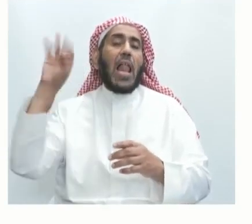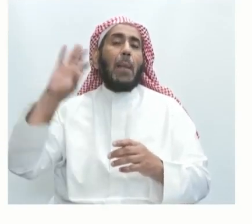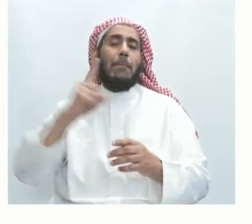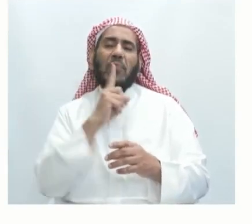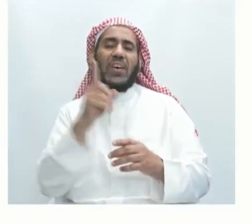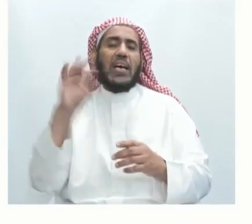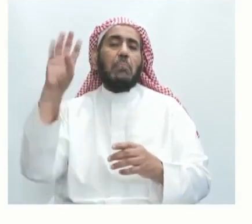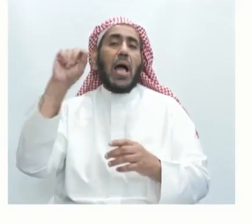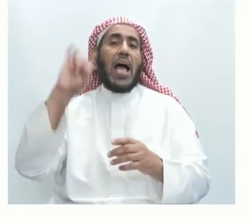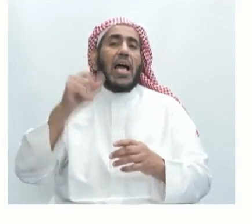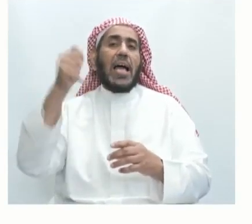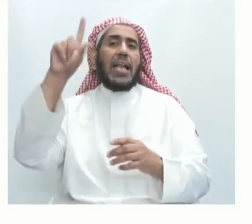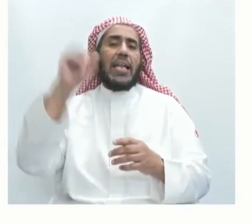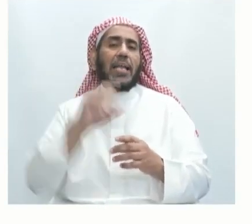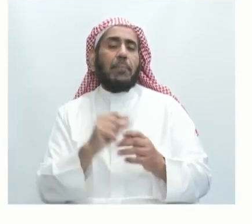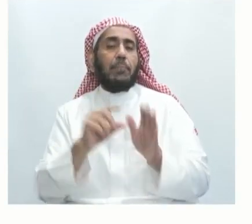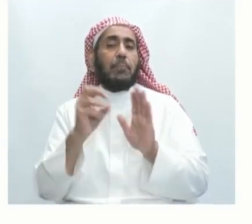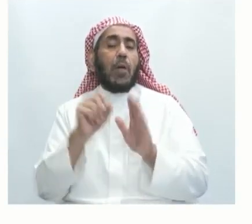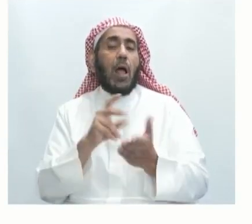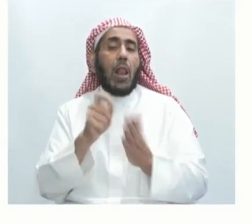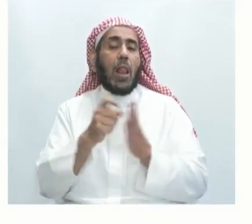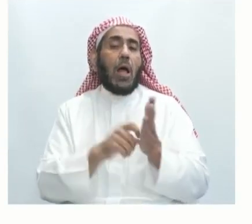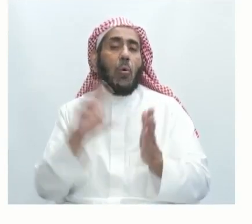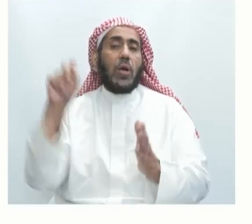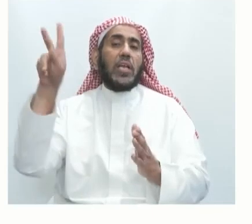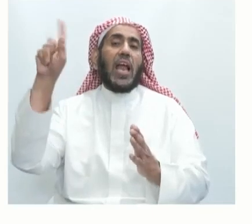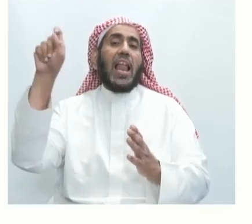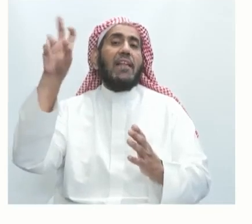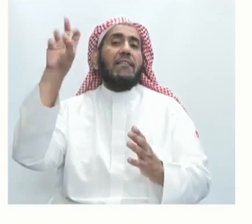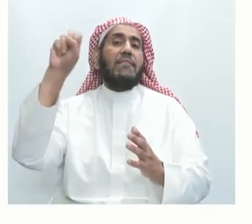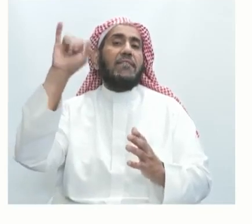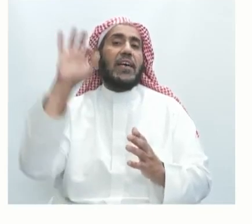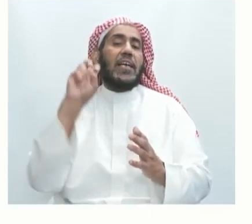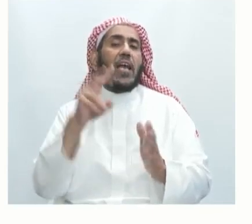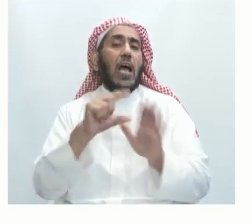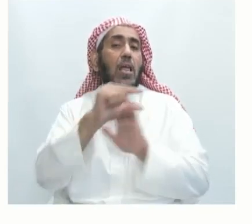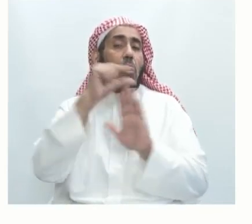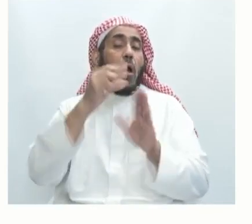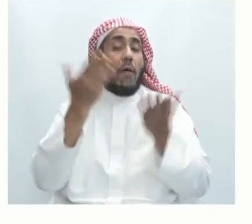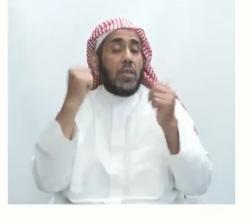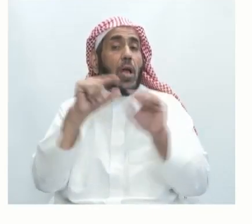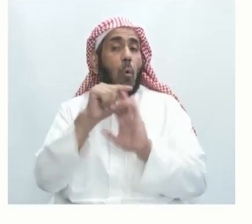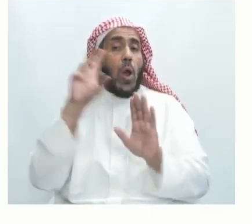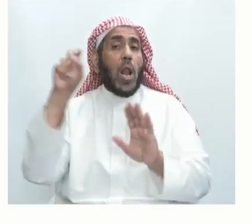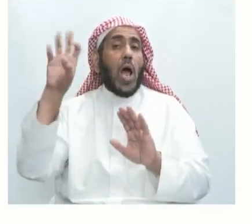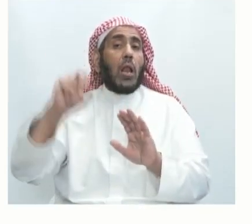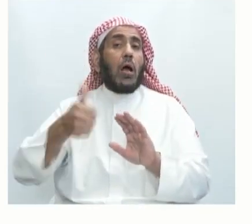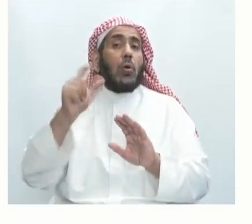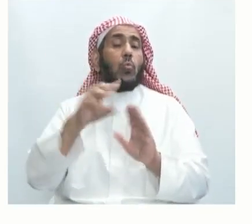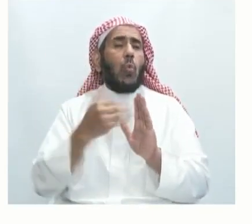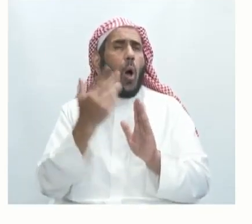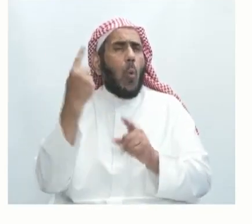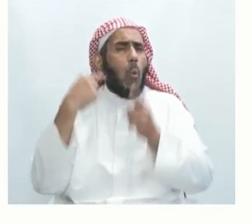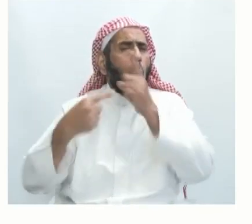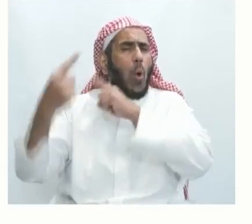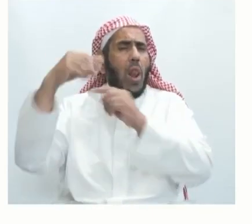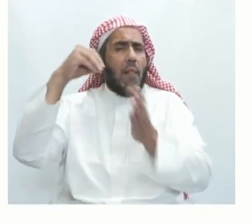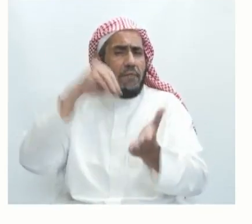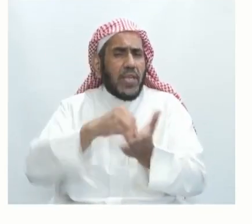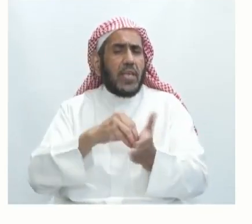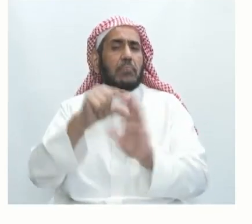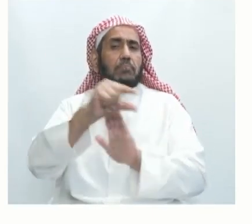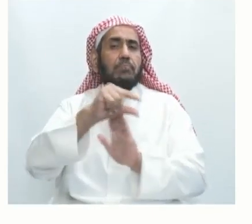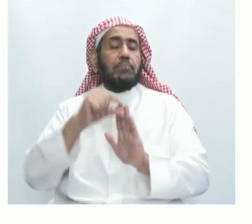سماه ماذا القوانين الفقهيه فاذا هذا المصطلح قد اطلق في السابق من علماء المسلمين